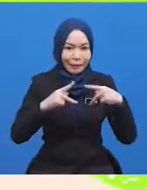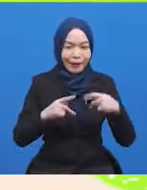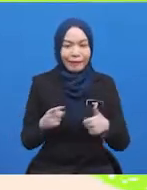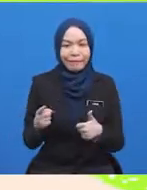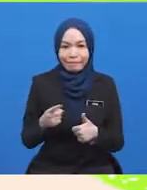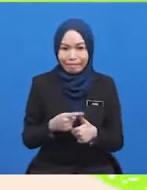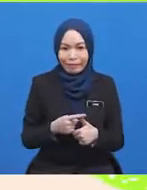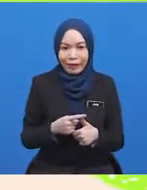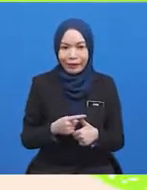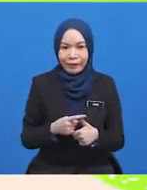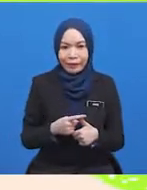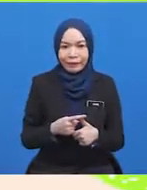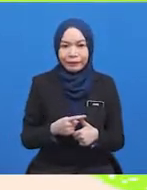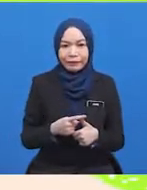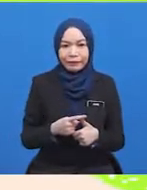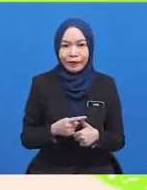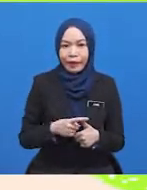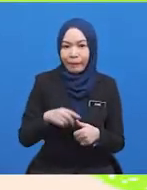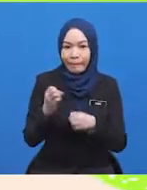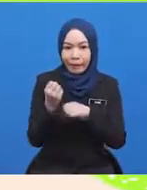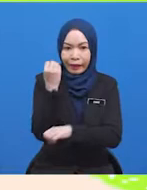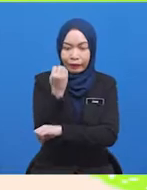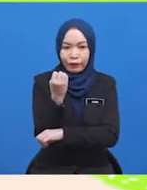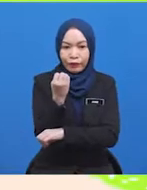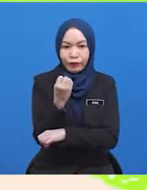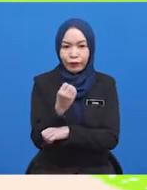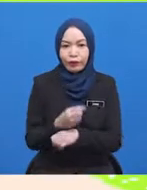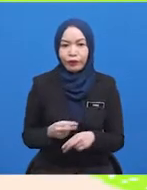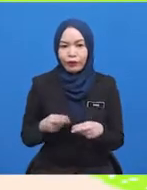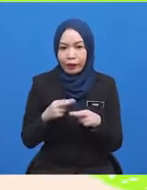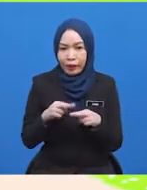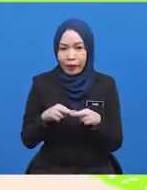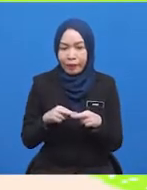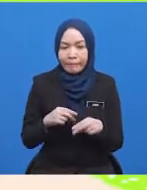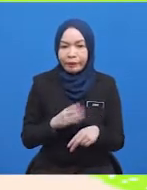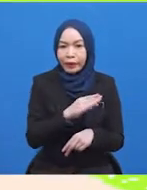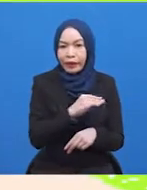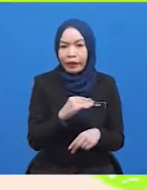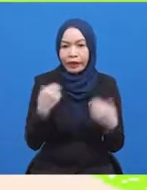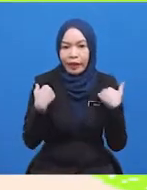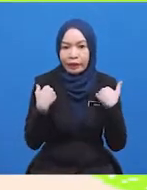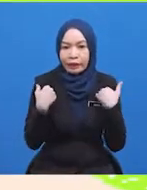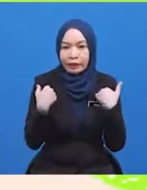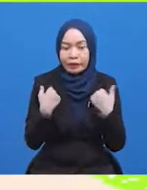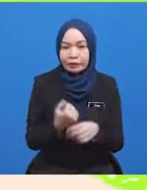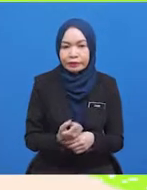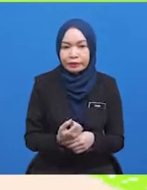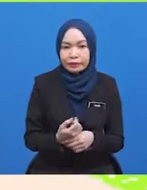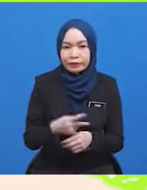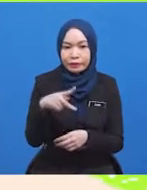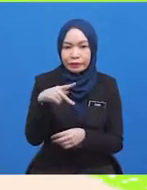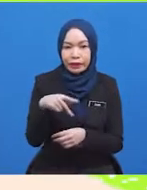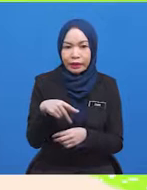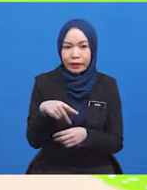dua. Pertama, batu garam yang mempunyai komposisi mineral halit